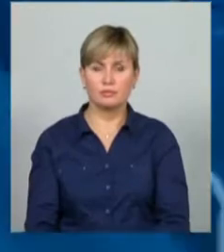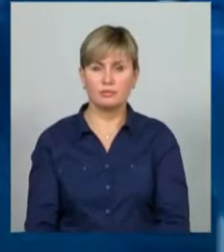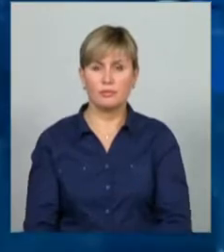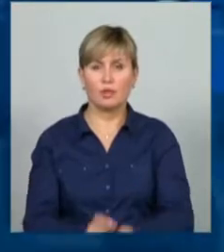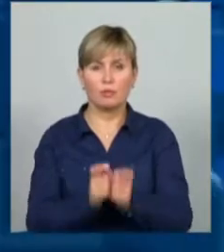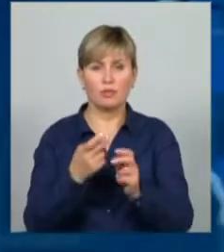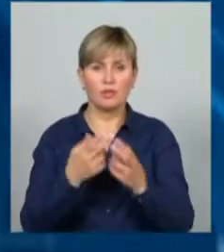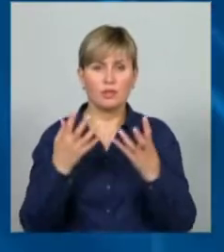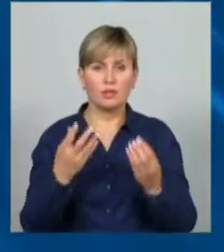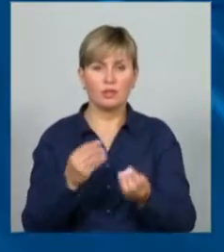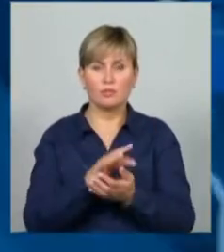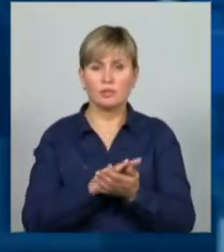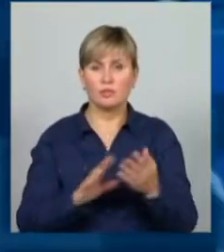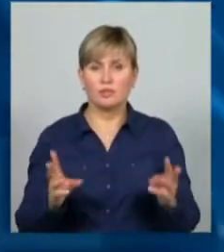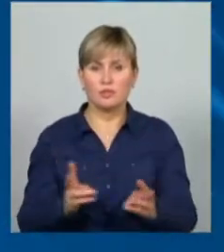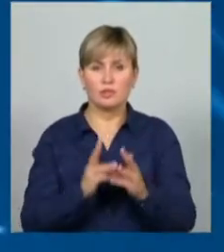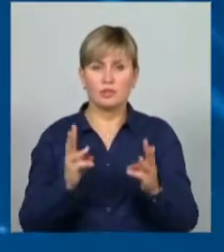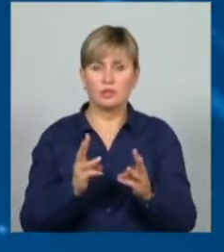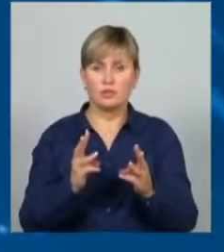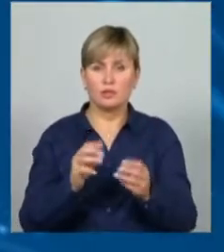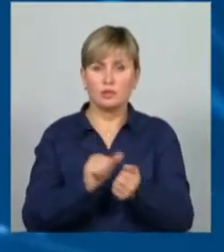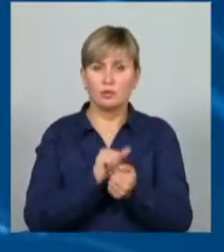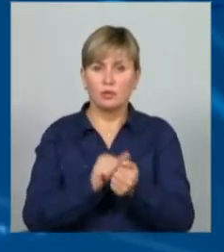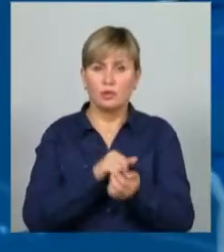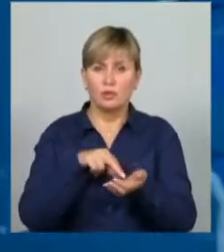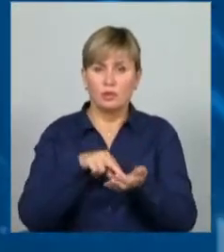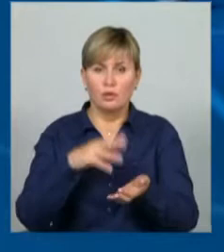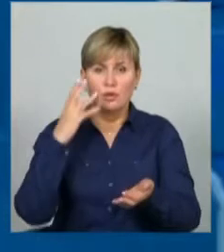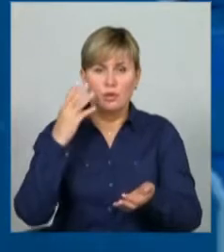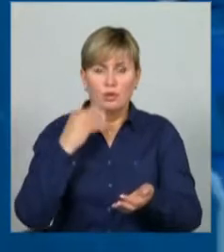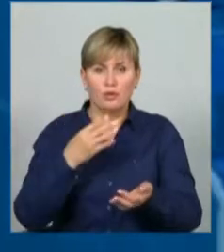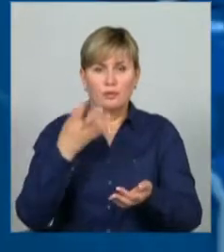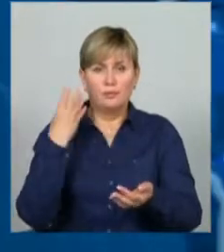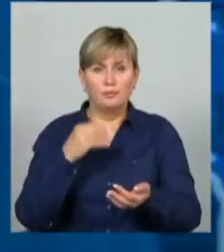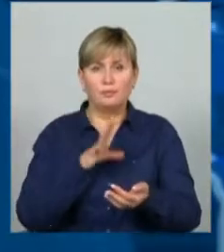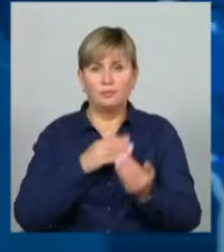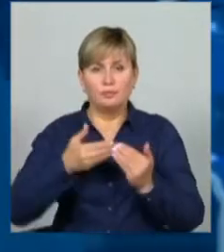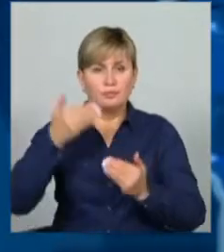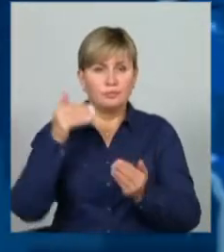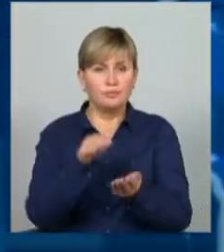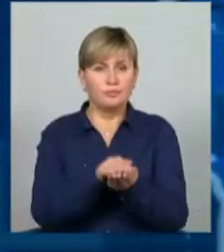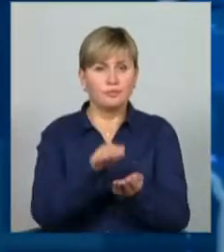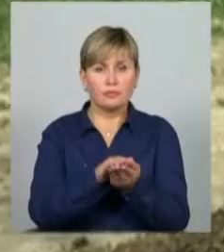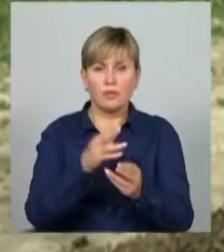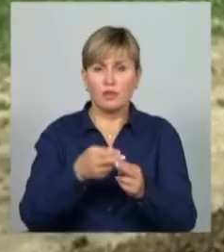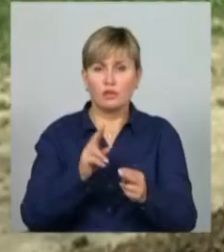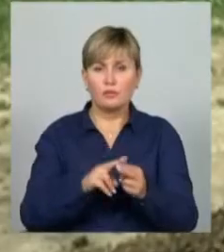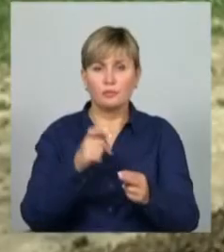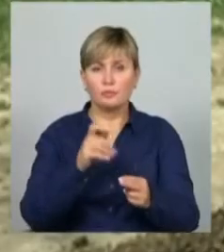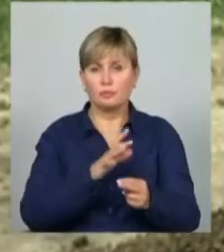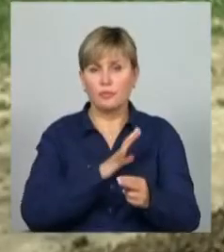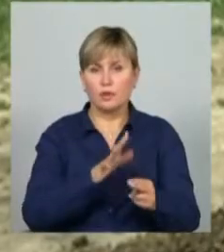Борются в эти дни с последствиями возгорания сухостоя и в Алматы. На днях пожарные сумели отстоять кладбище, на которое чуть было